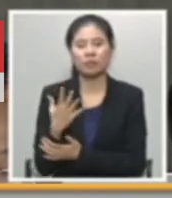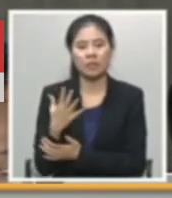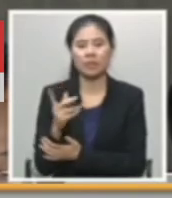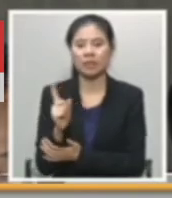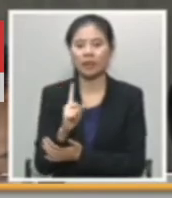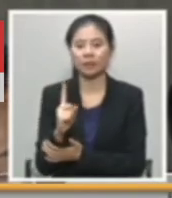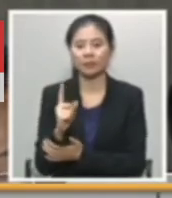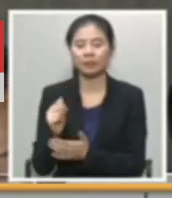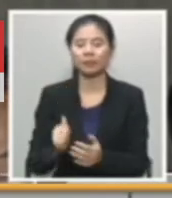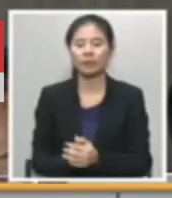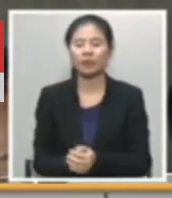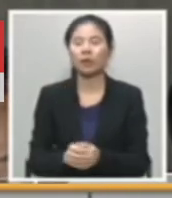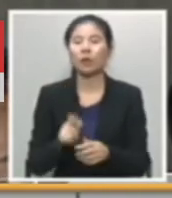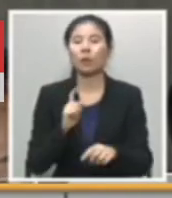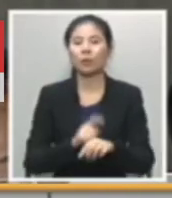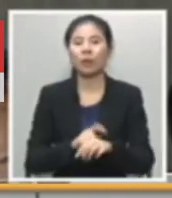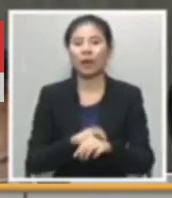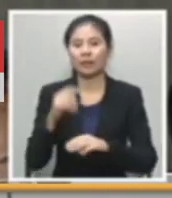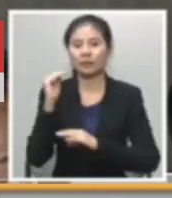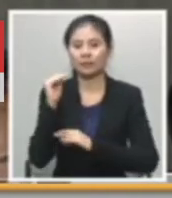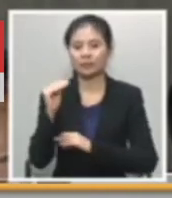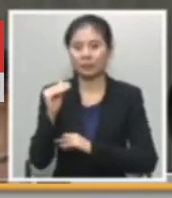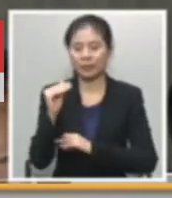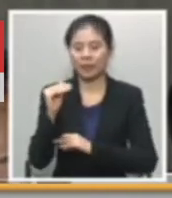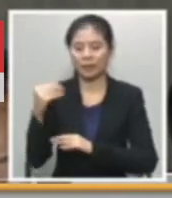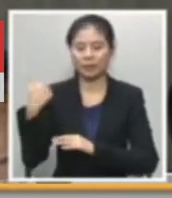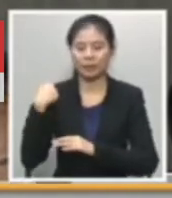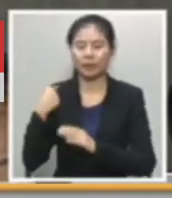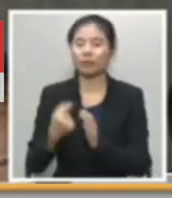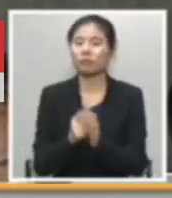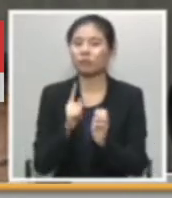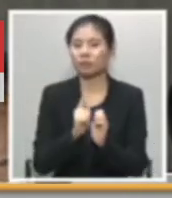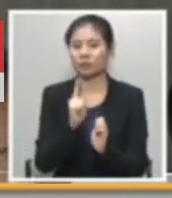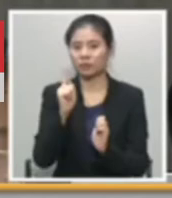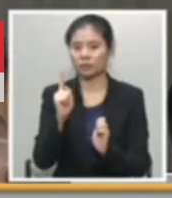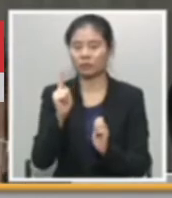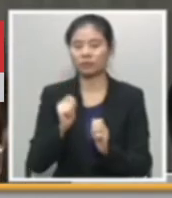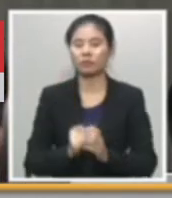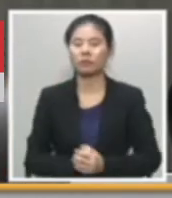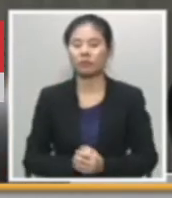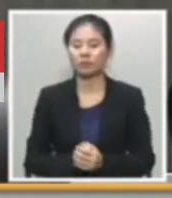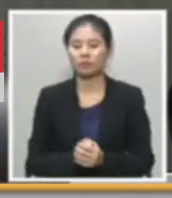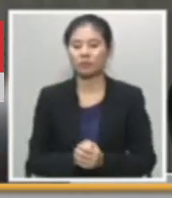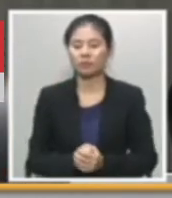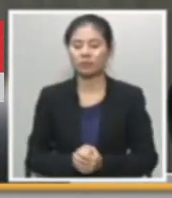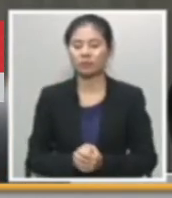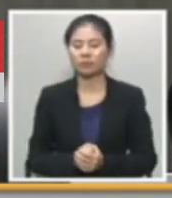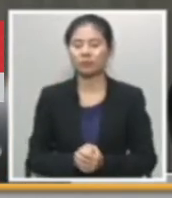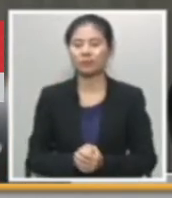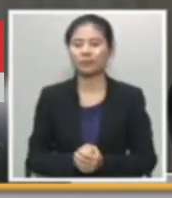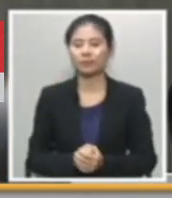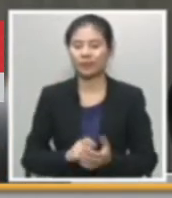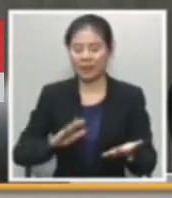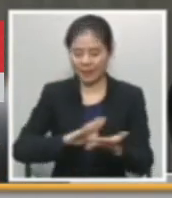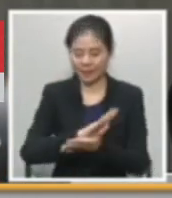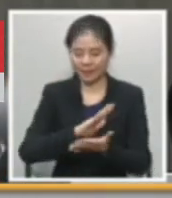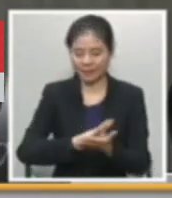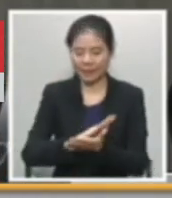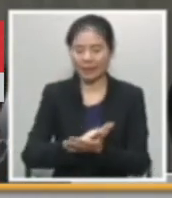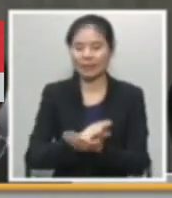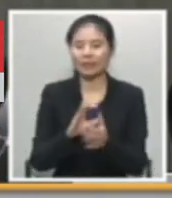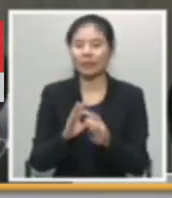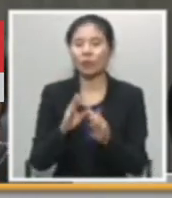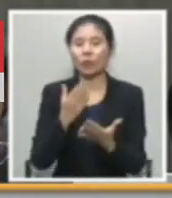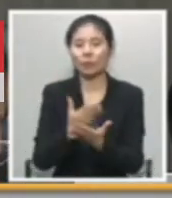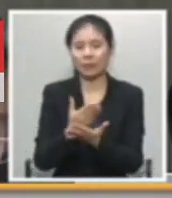ในระยะเวลาอันจำกัดตัวอย่างแรกท่านประธานคงมีเอกสารงบประมาณฉบับ